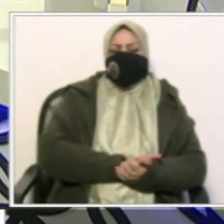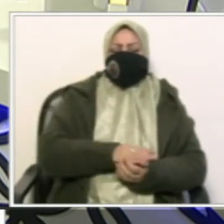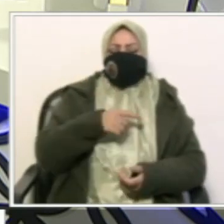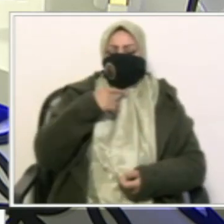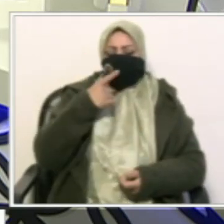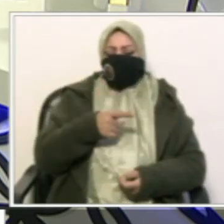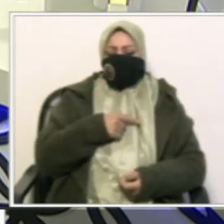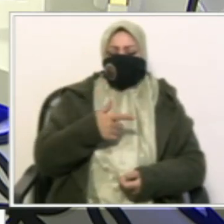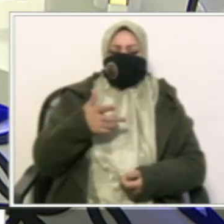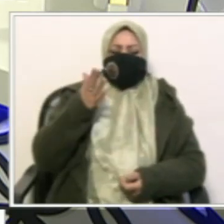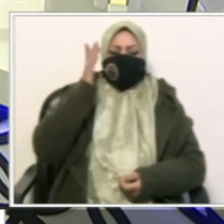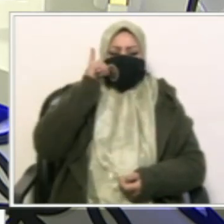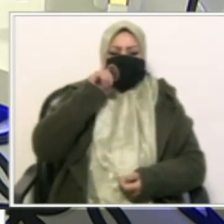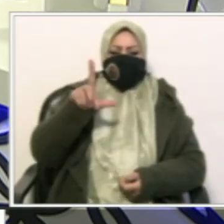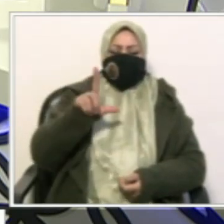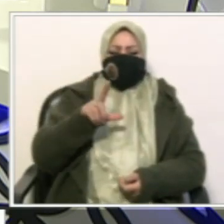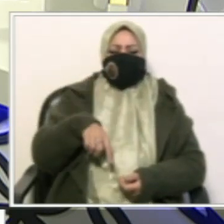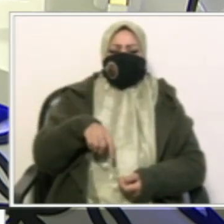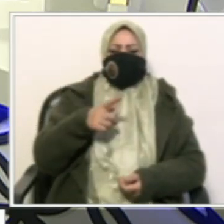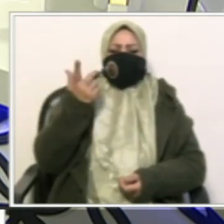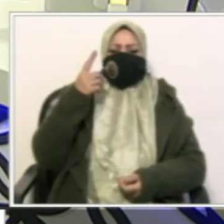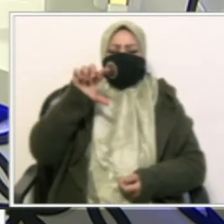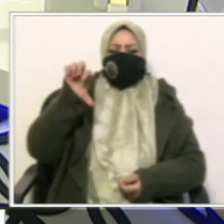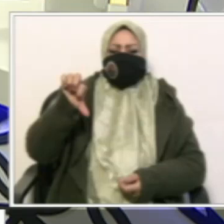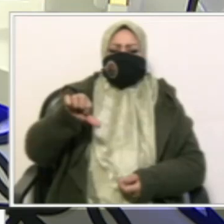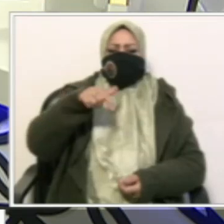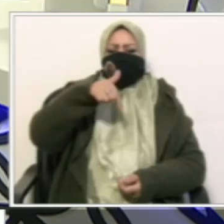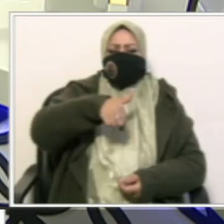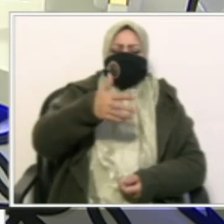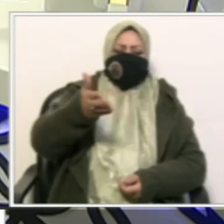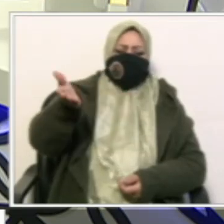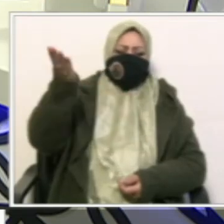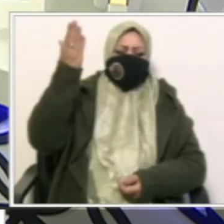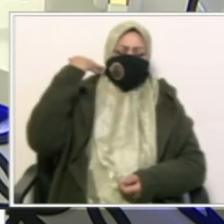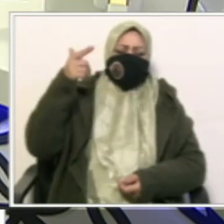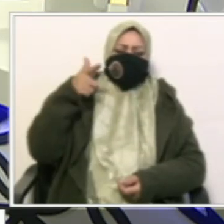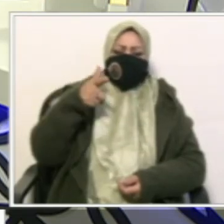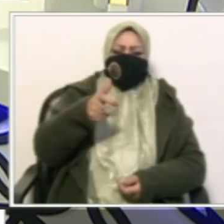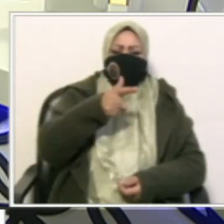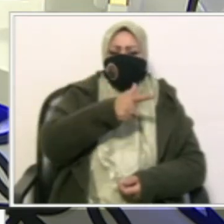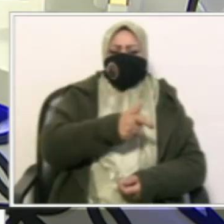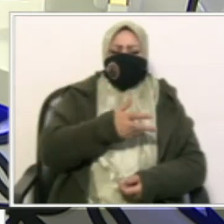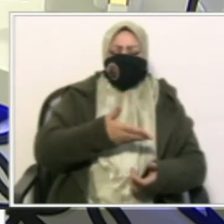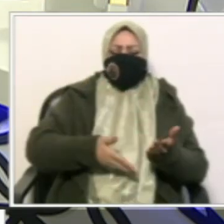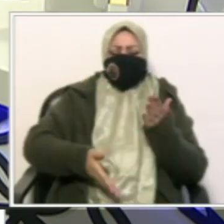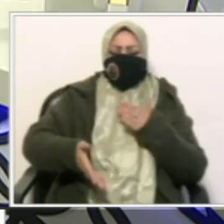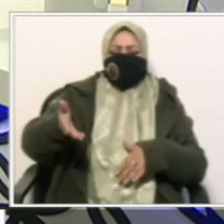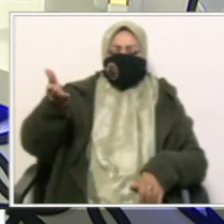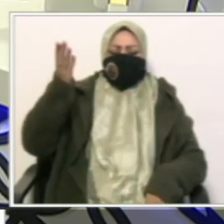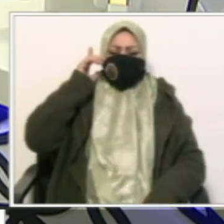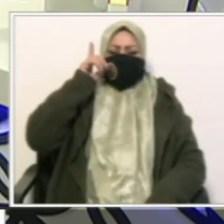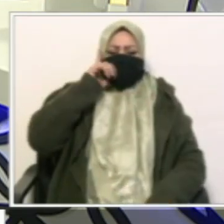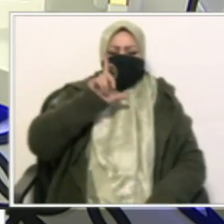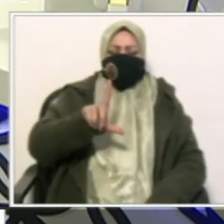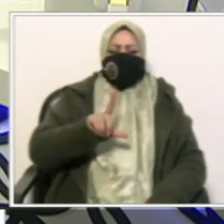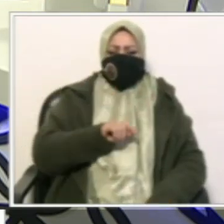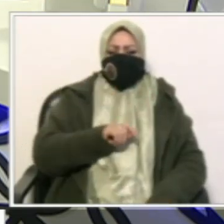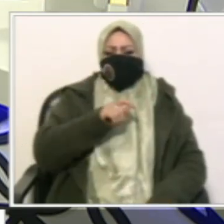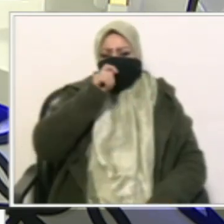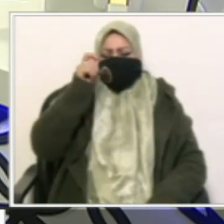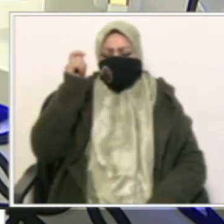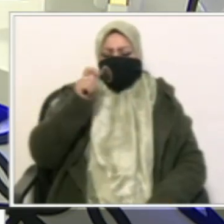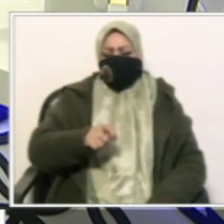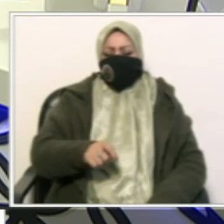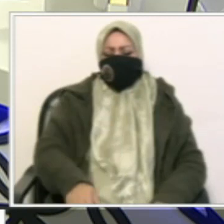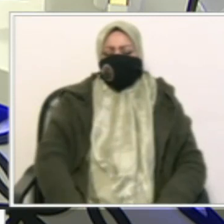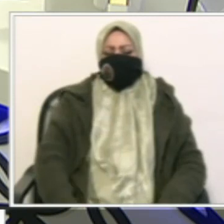المسؤول اليوم اليوم هذا هم يقتلوا في الليبيين يهجروا فيهم والزحف يضربونها في الرياضيه يقتلونها قتلوا